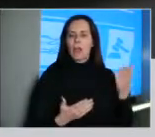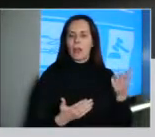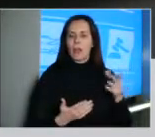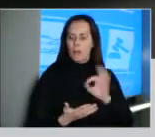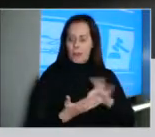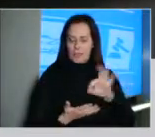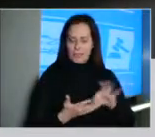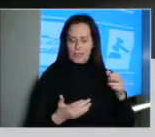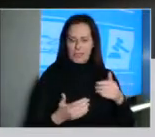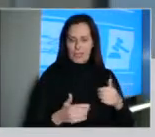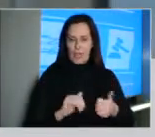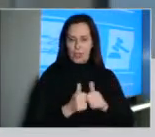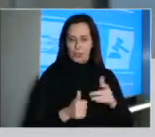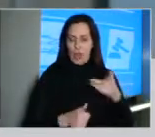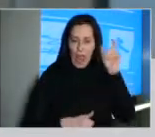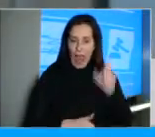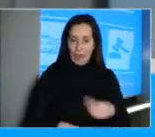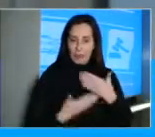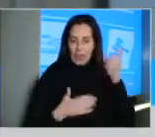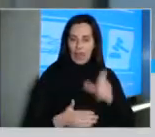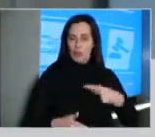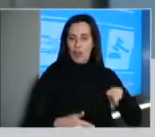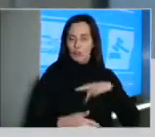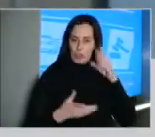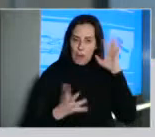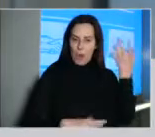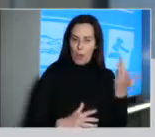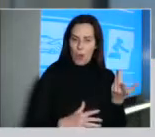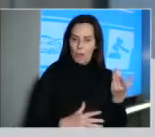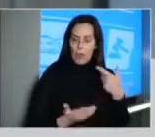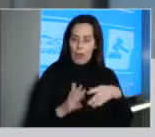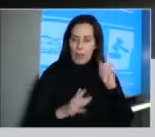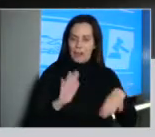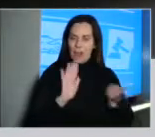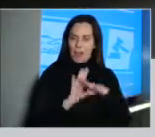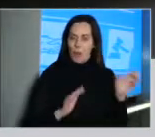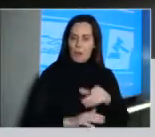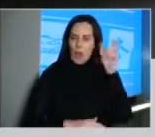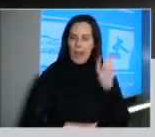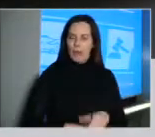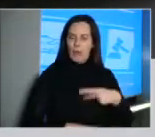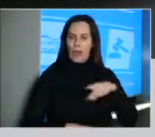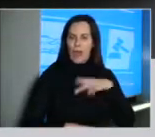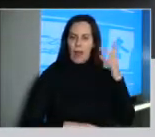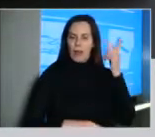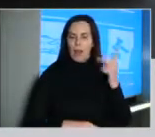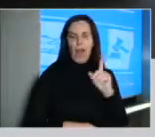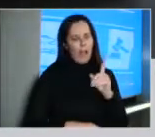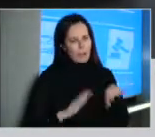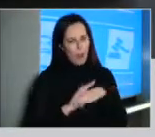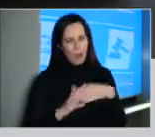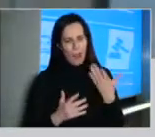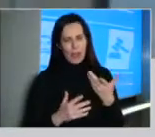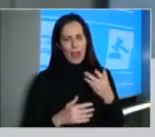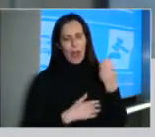התרבות והספורט. רק אם אתה בן אדם שם על השלטר. בדיוק, שזה מטורף, כי על פי חוק הם חייבים למנות אדם. אבל מחויבים על פי חוק, אבל אין